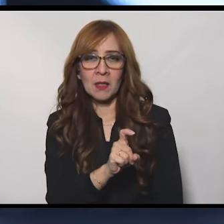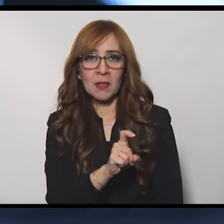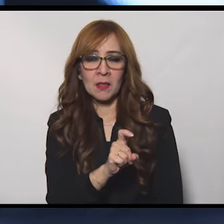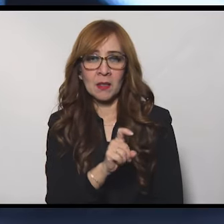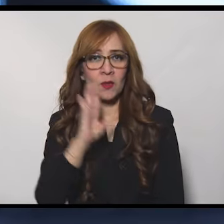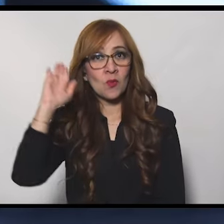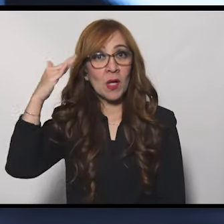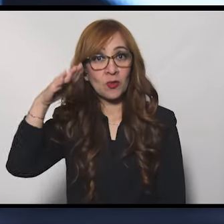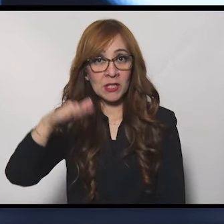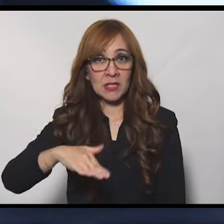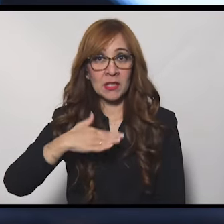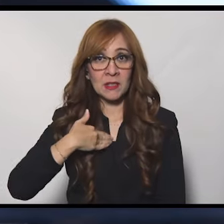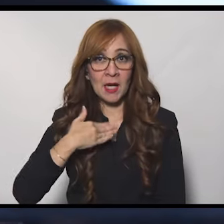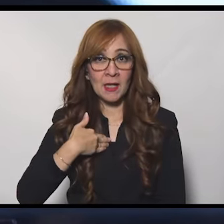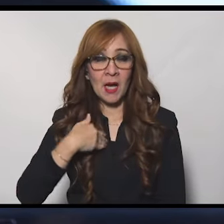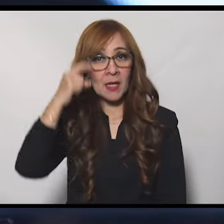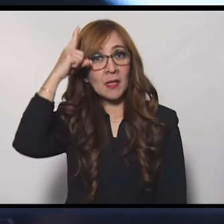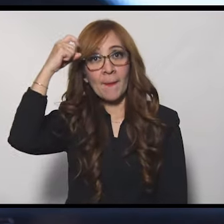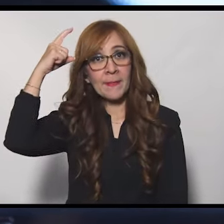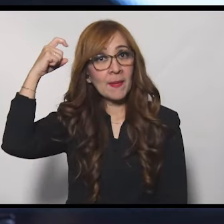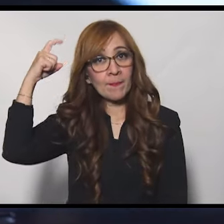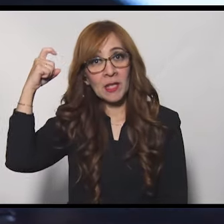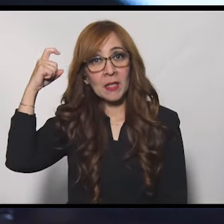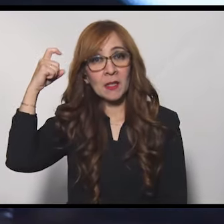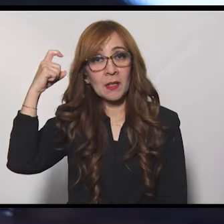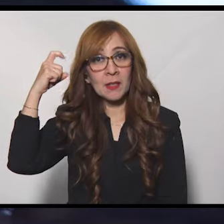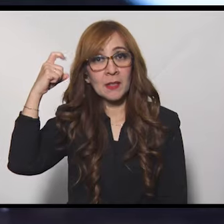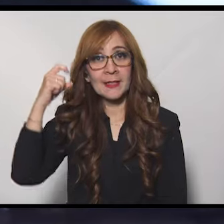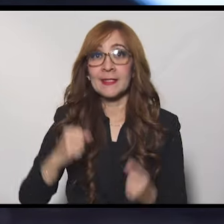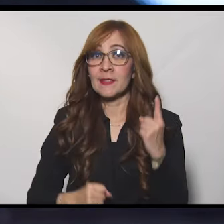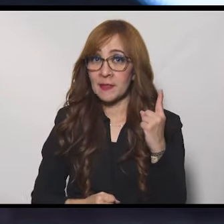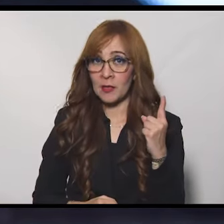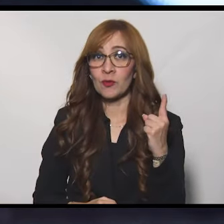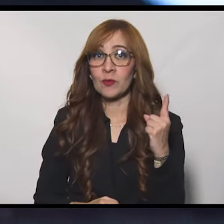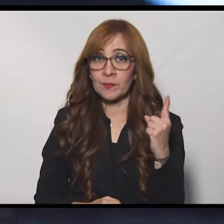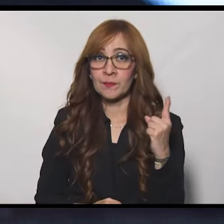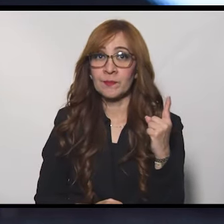Pada saat kecil, saya hanya memimpikan satu hal.